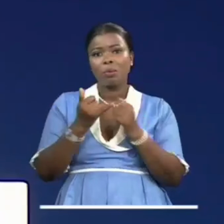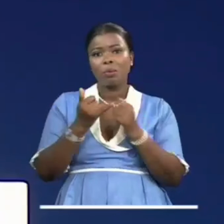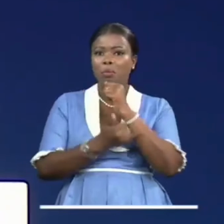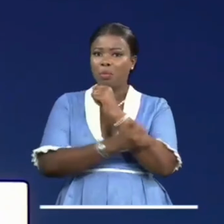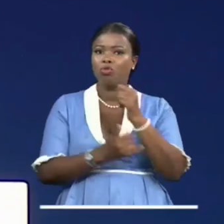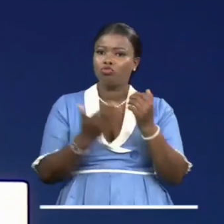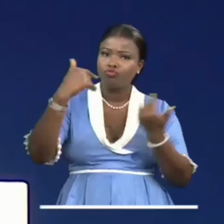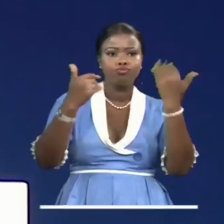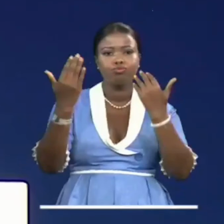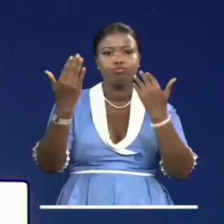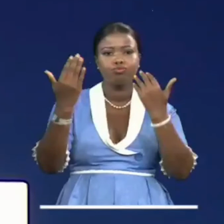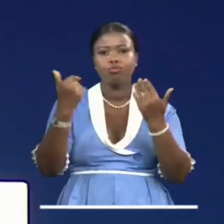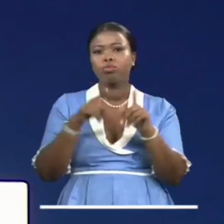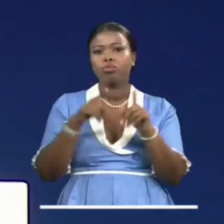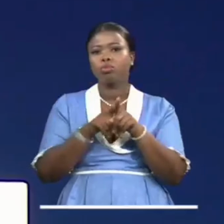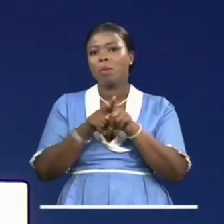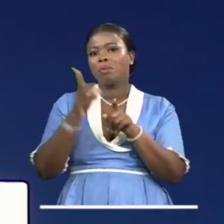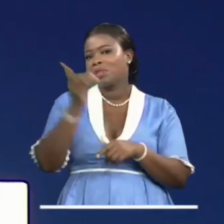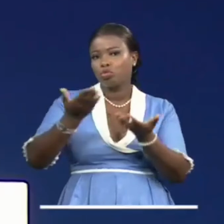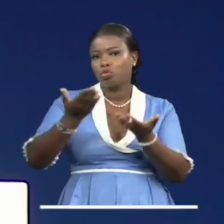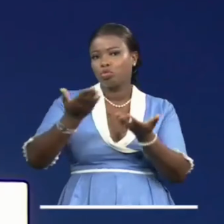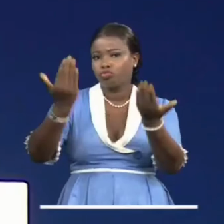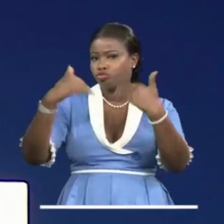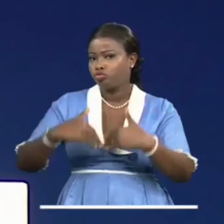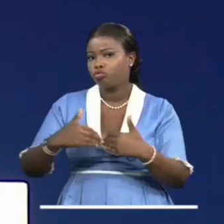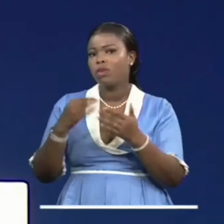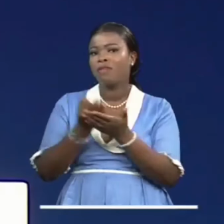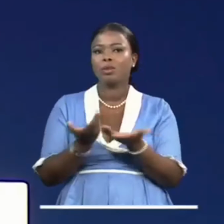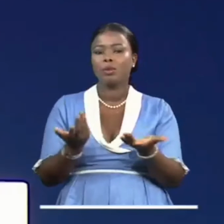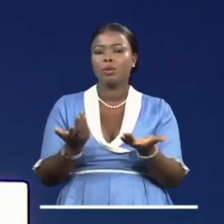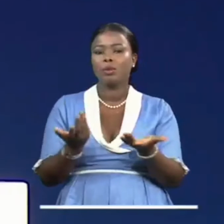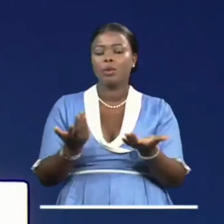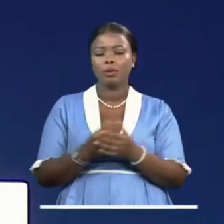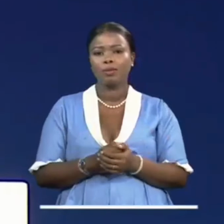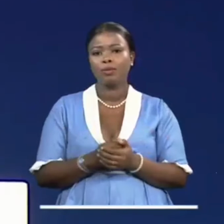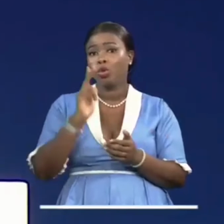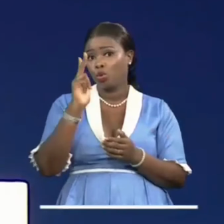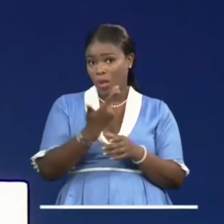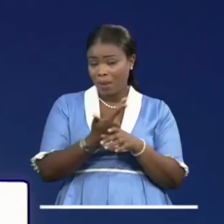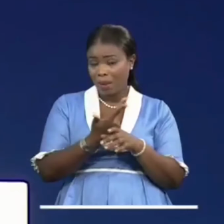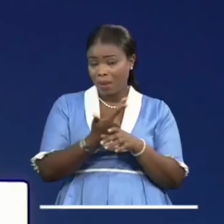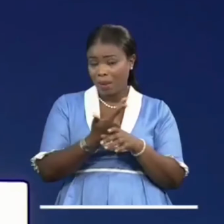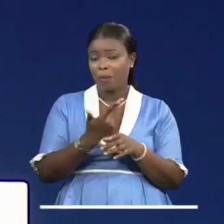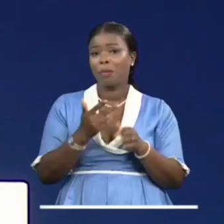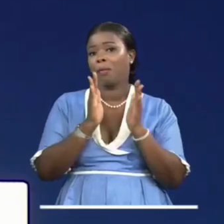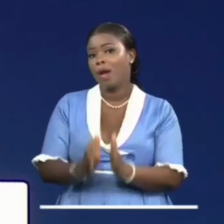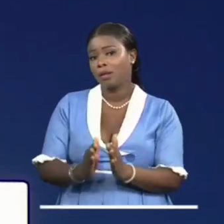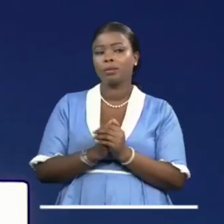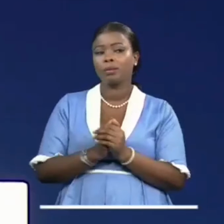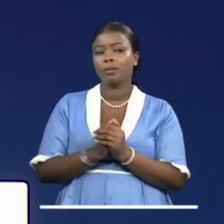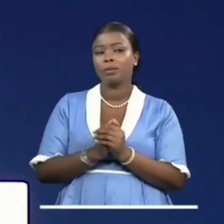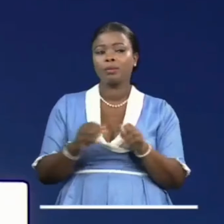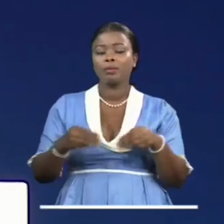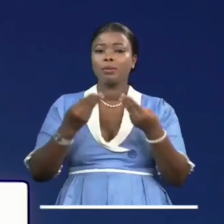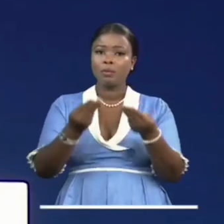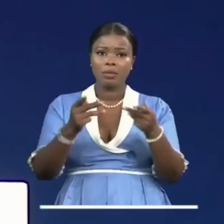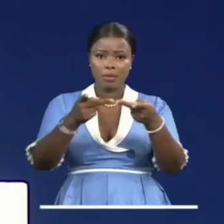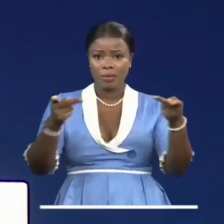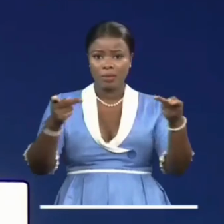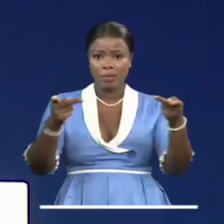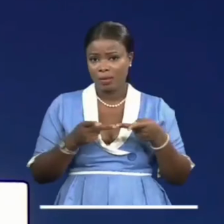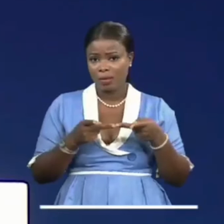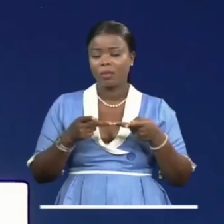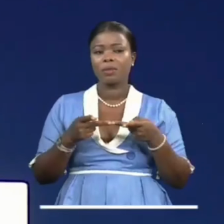fixé là-dessus le 3è axe c'est la mise en place d'un système performant de santé